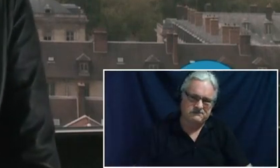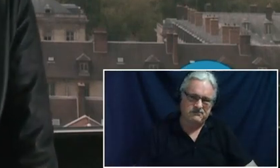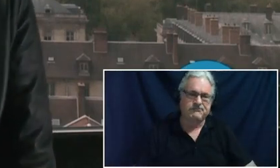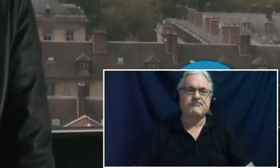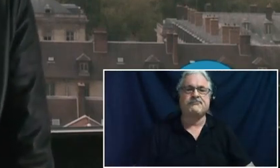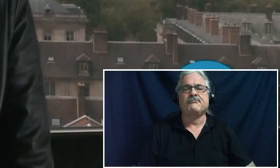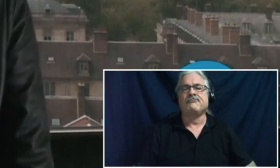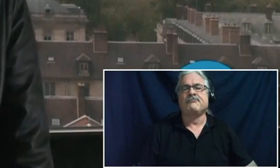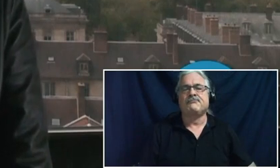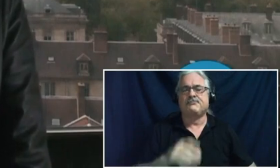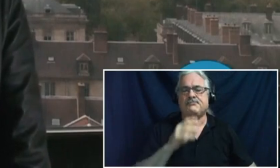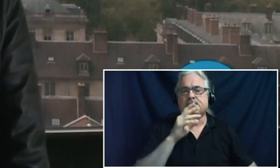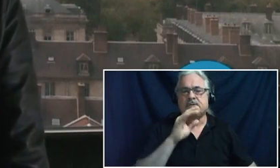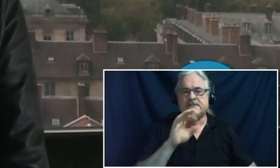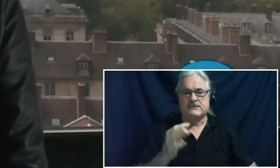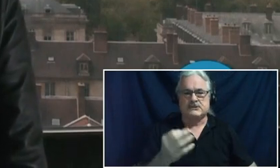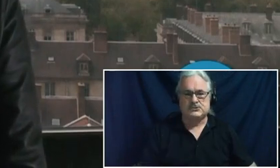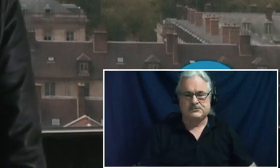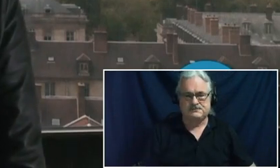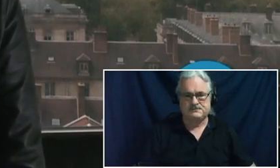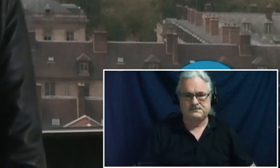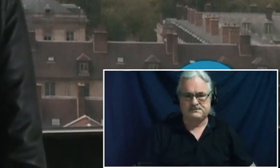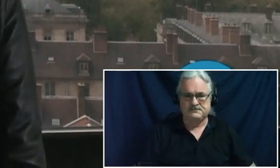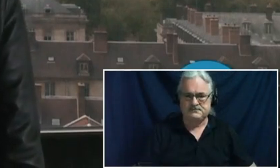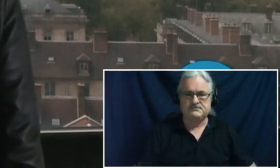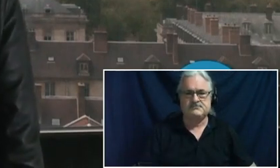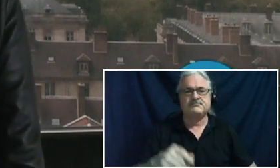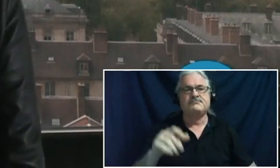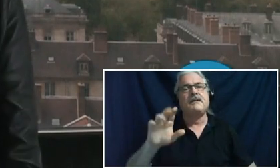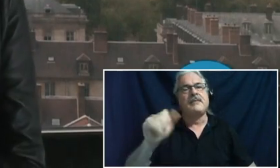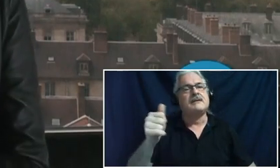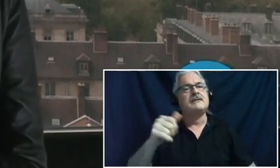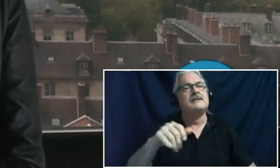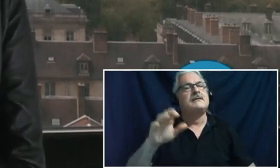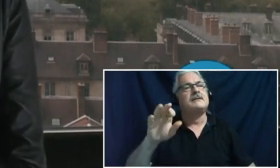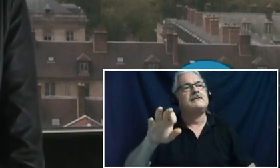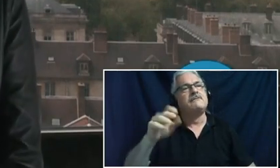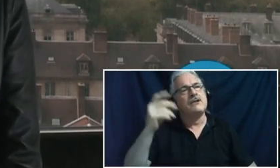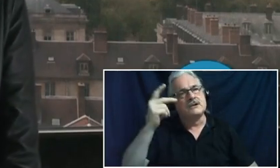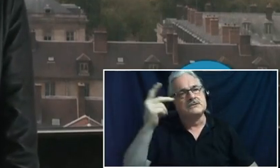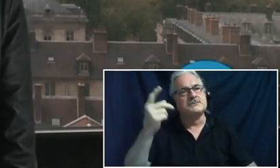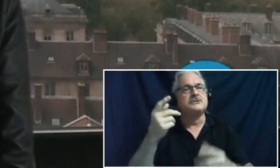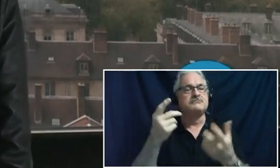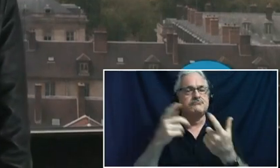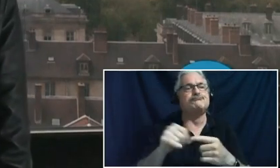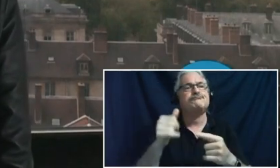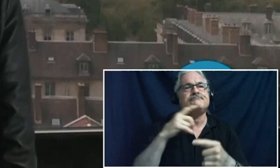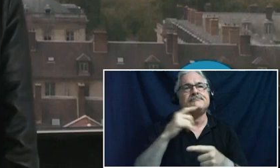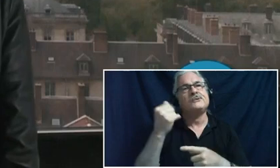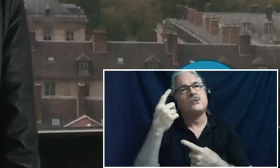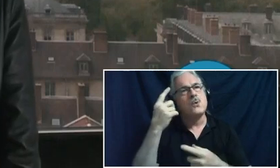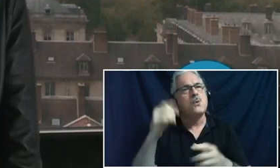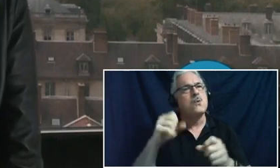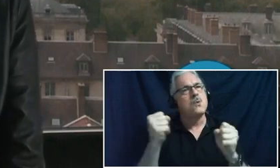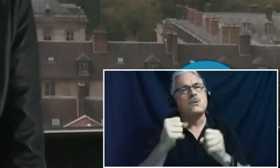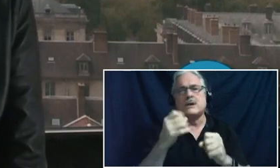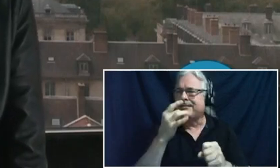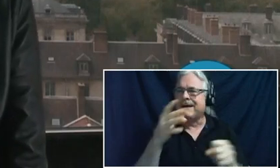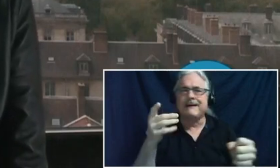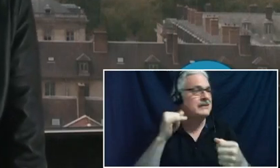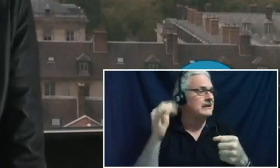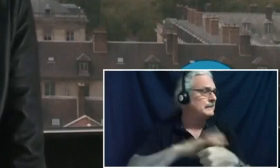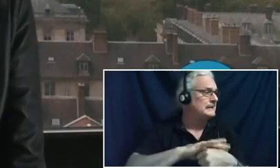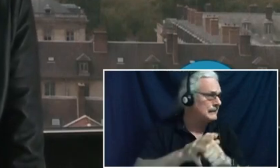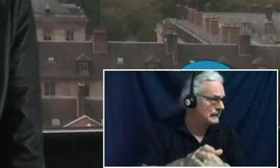rapport GEM, dont le thème est l'inclusion et l'éducation. Le lancement d'aujourd'hui a lieu en ligne. C'est une première dans l'histoire du rapport. C'est à cause de